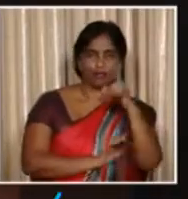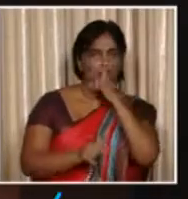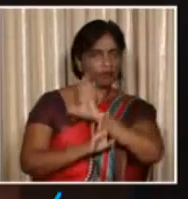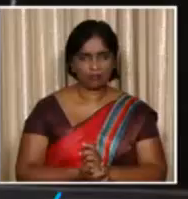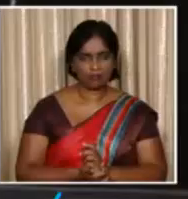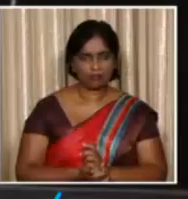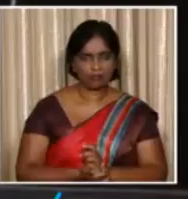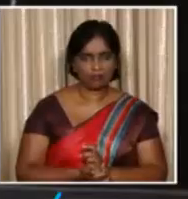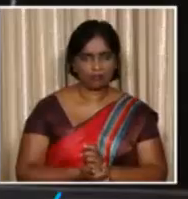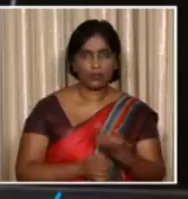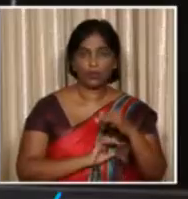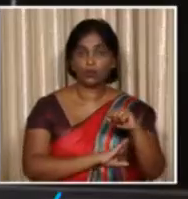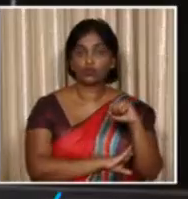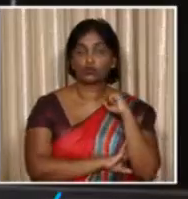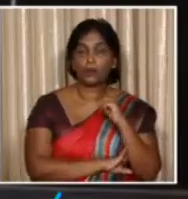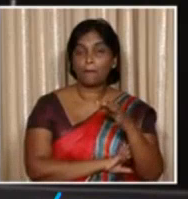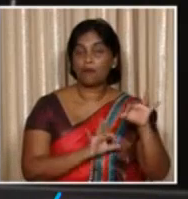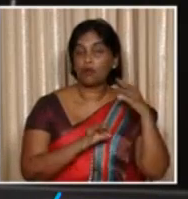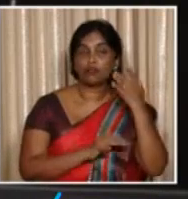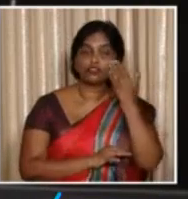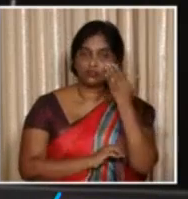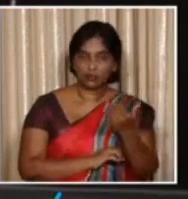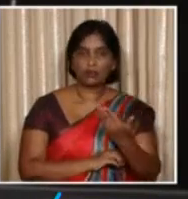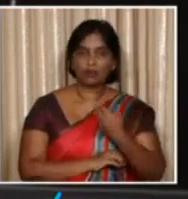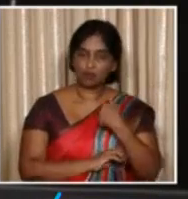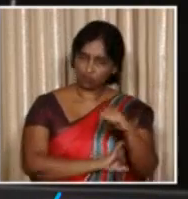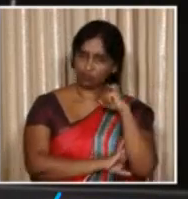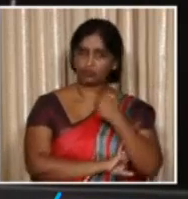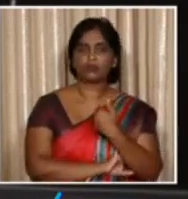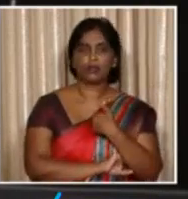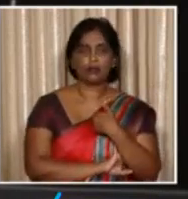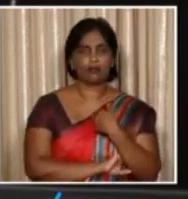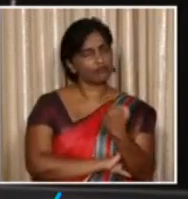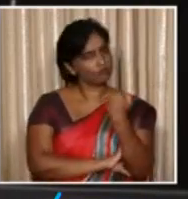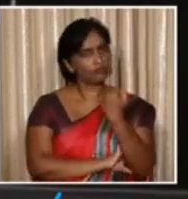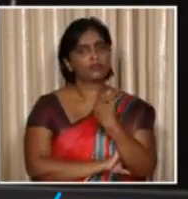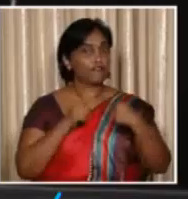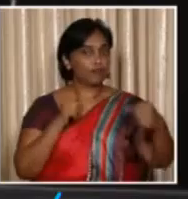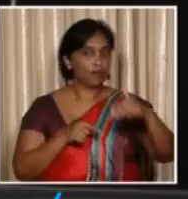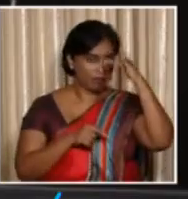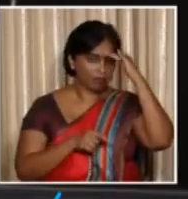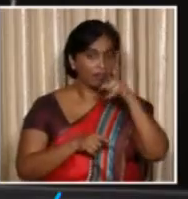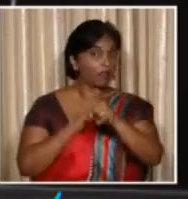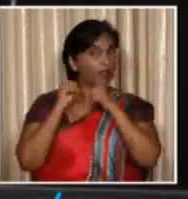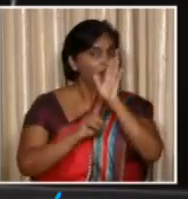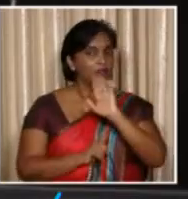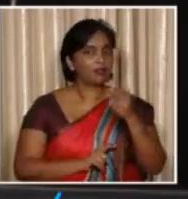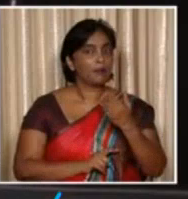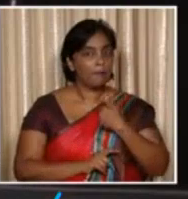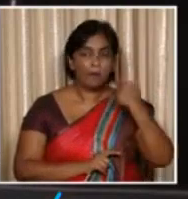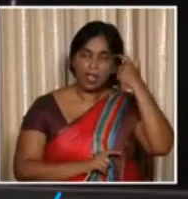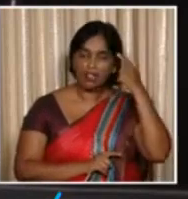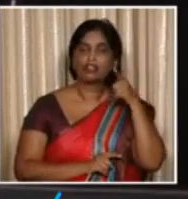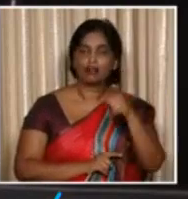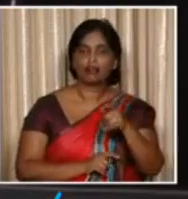නැතු. කුරැමතුමා. කොන්දපණ නැති කාගේද කියලා හිටන් පේනවා ඇති. මට හොඳ කොන්දකුත් තියෙනවා කොන්දපණ තියෙනවා. විපක්ෂ නායකතුමා, එහෙම කතා ගන්නවා මං හිතුවා